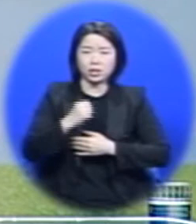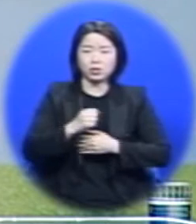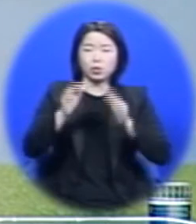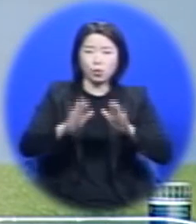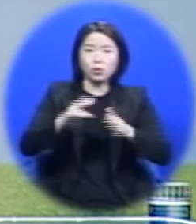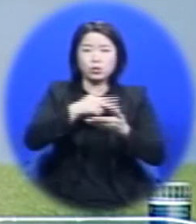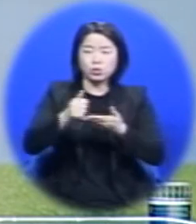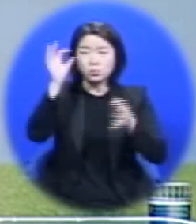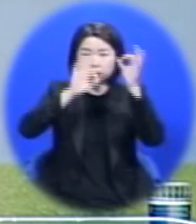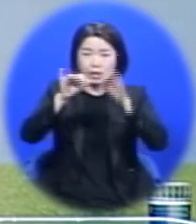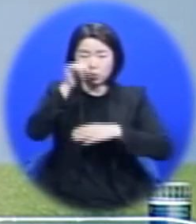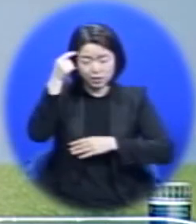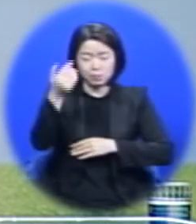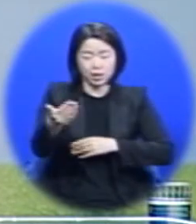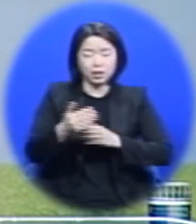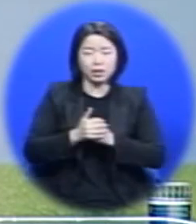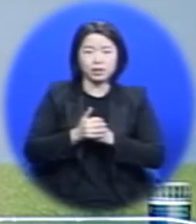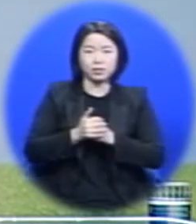주님을 찾으시나요?